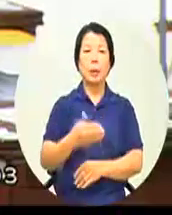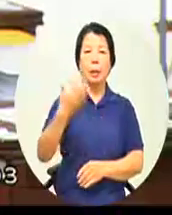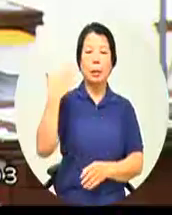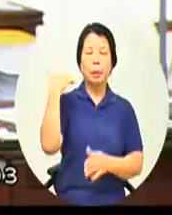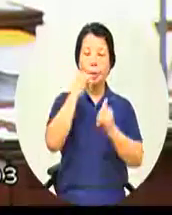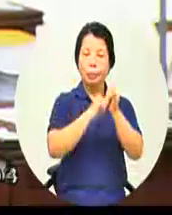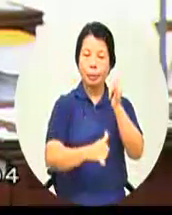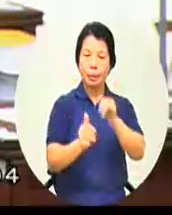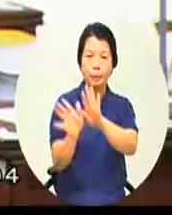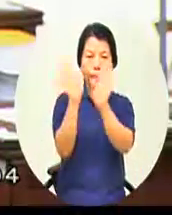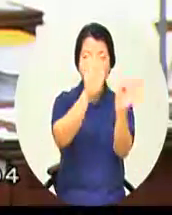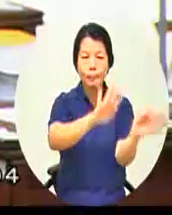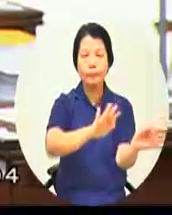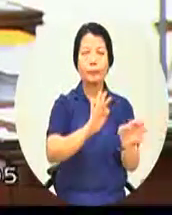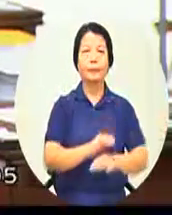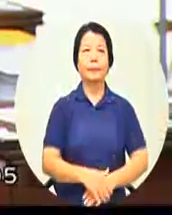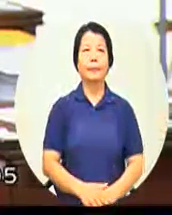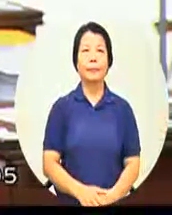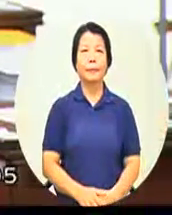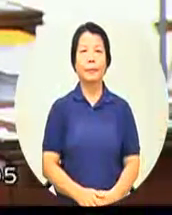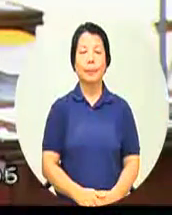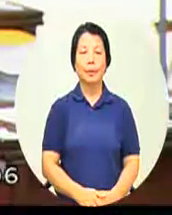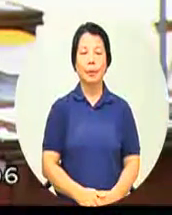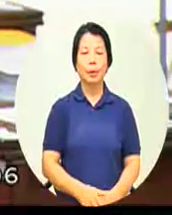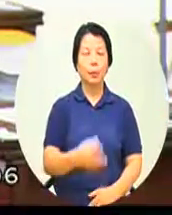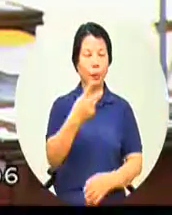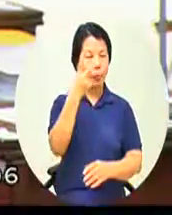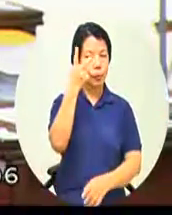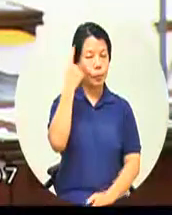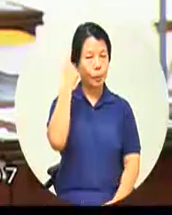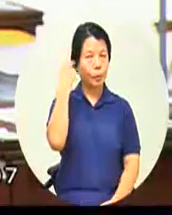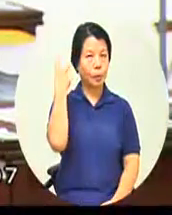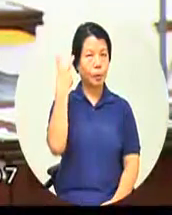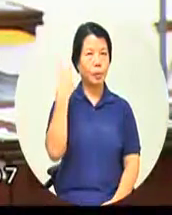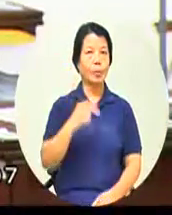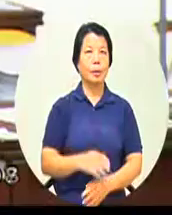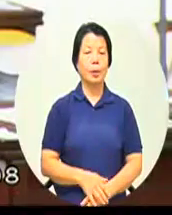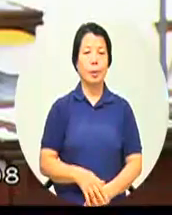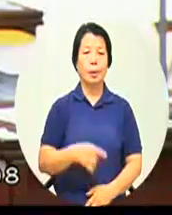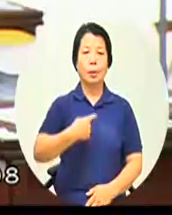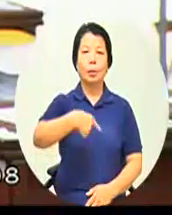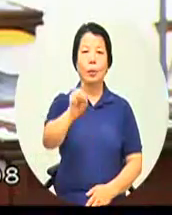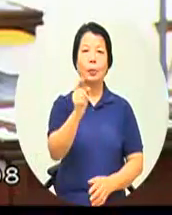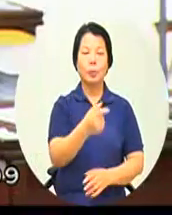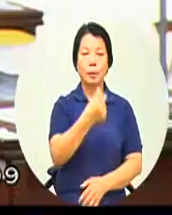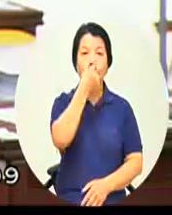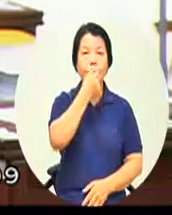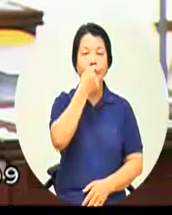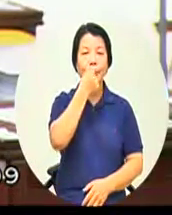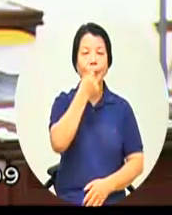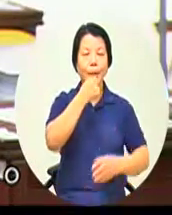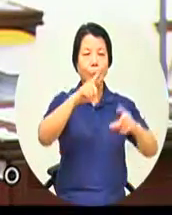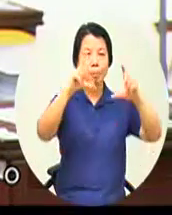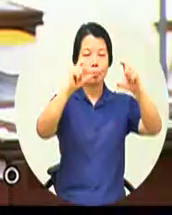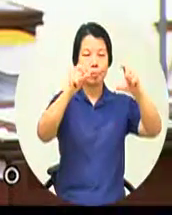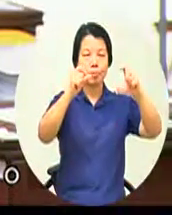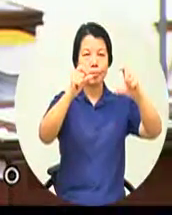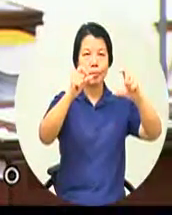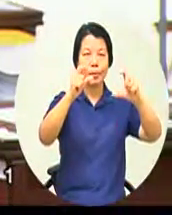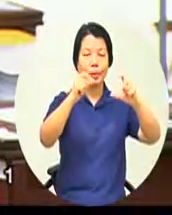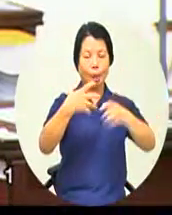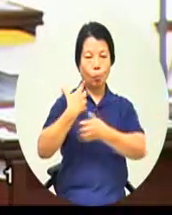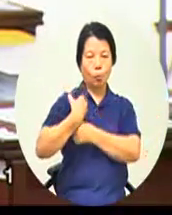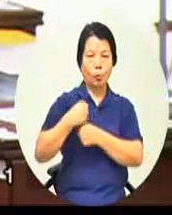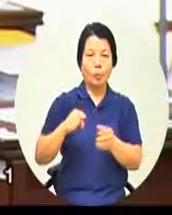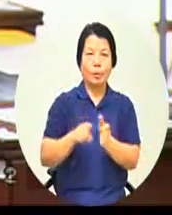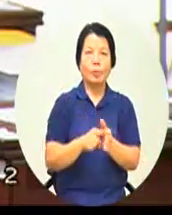经营，我爱当来，哦，我前两天去参加啦，人迄个较早老旧照片，那个军人的老旧照片